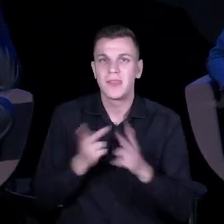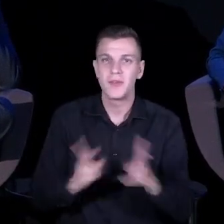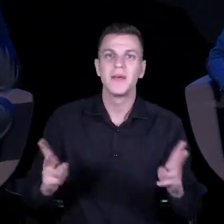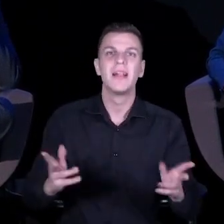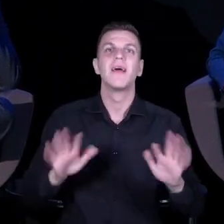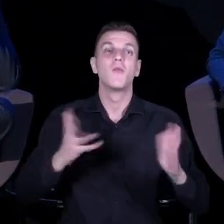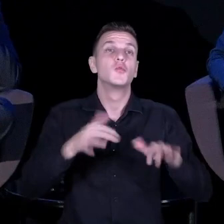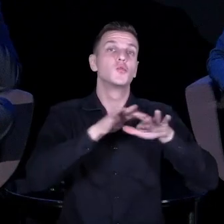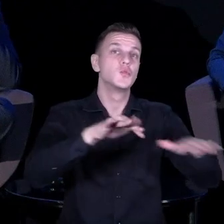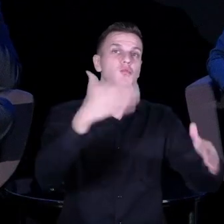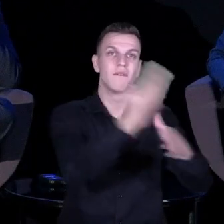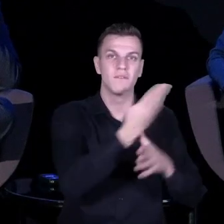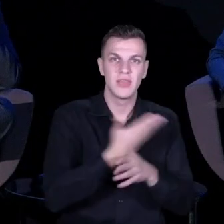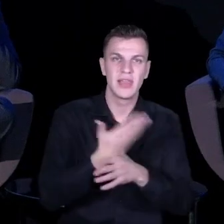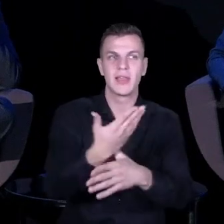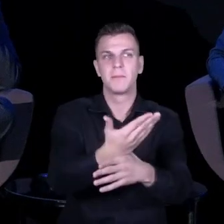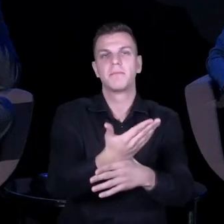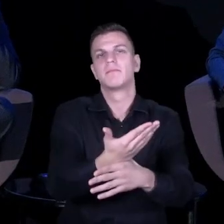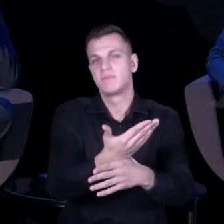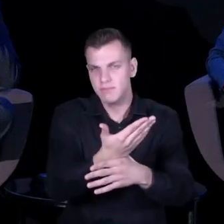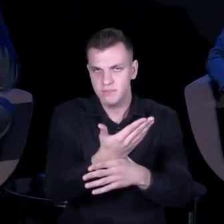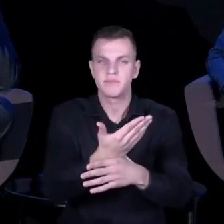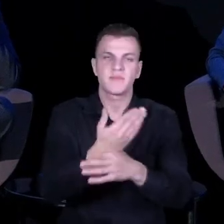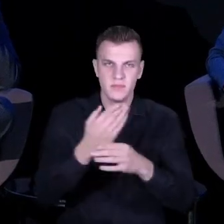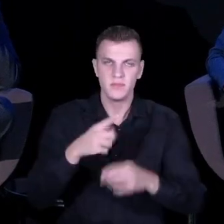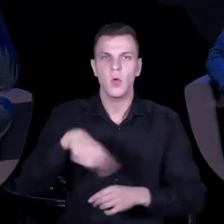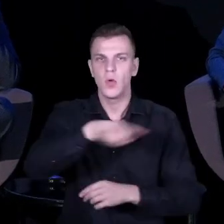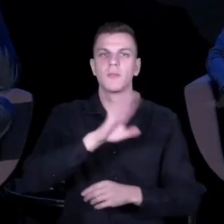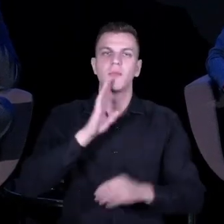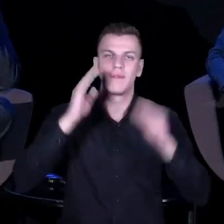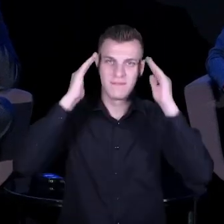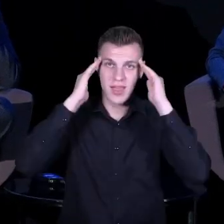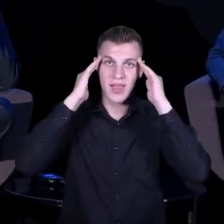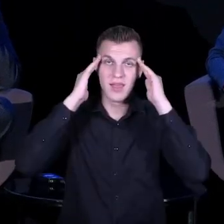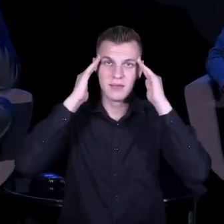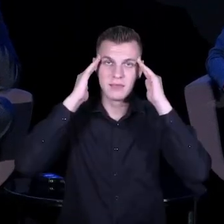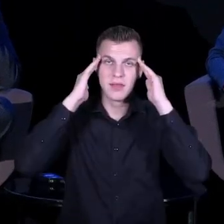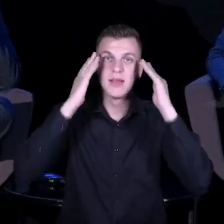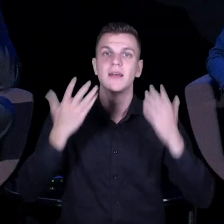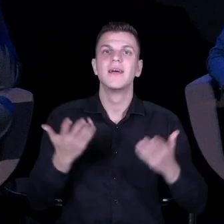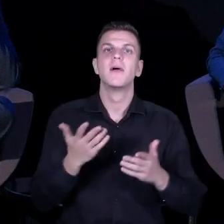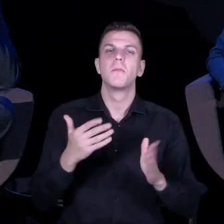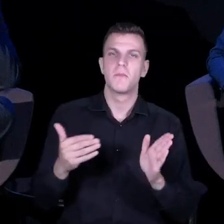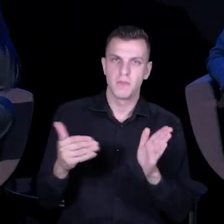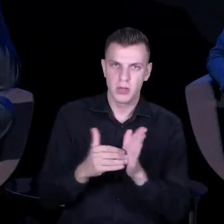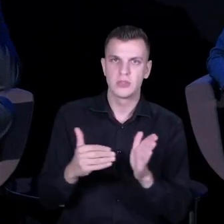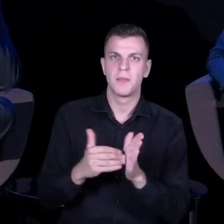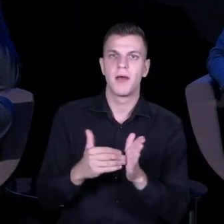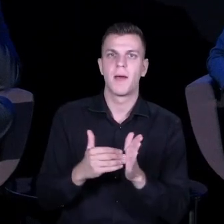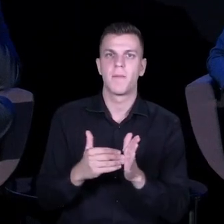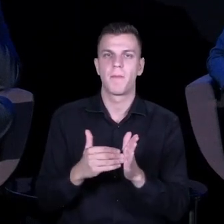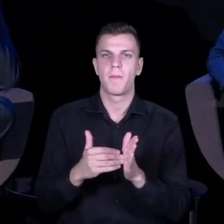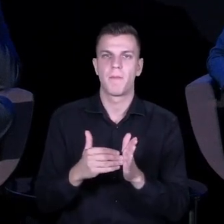to wychodzi z naprawdę wielu raportów i podsumowań, że istnieje potrzeba